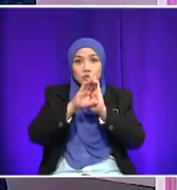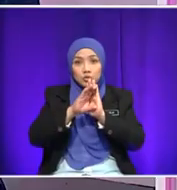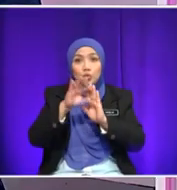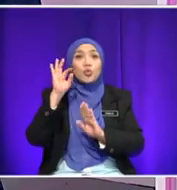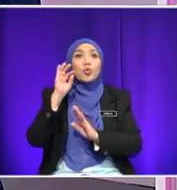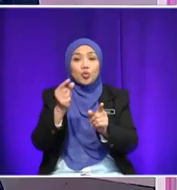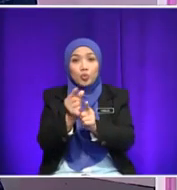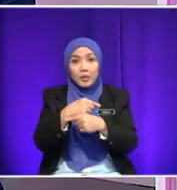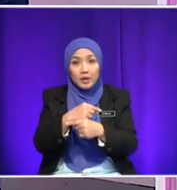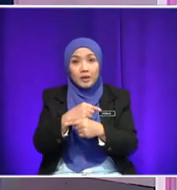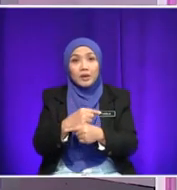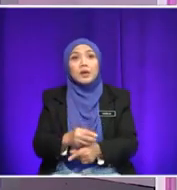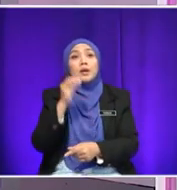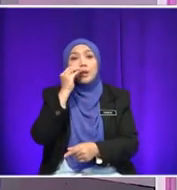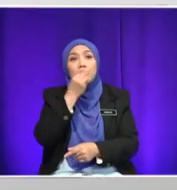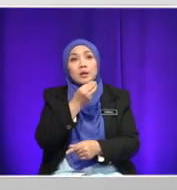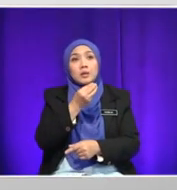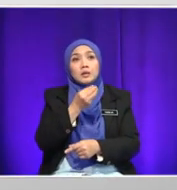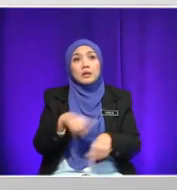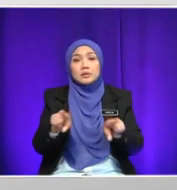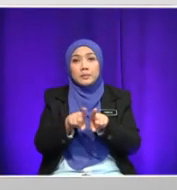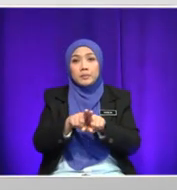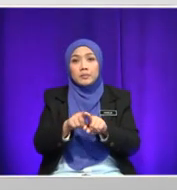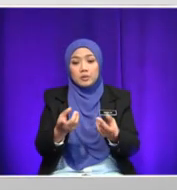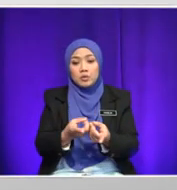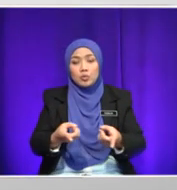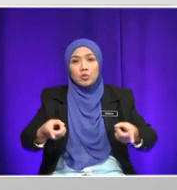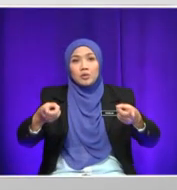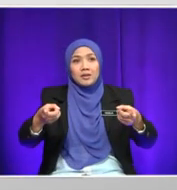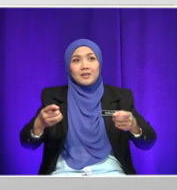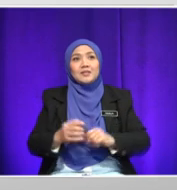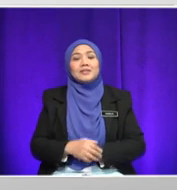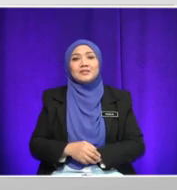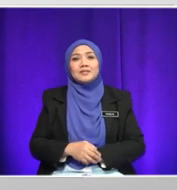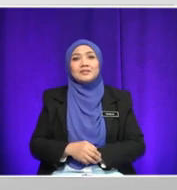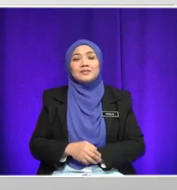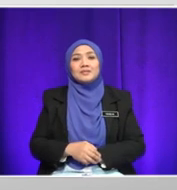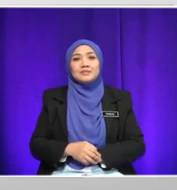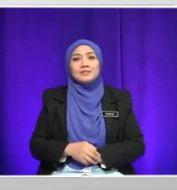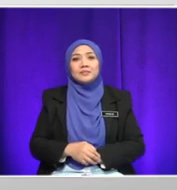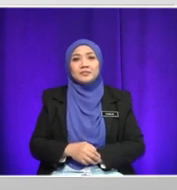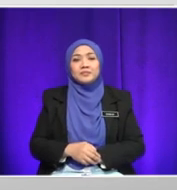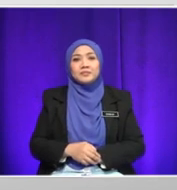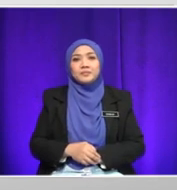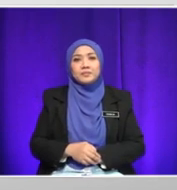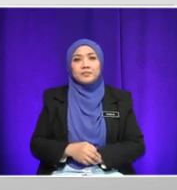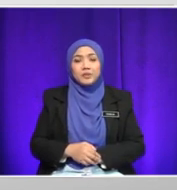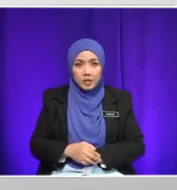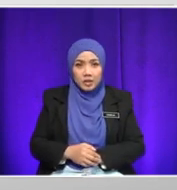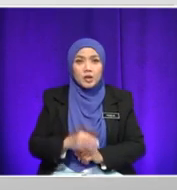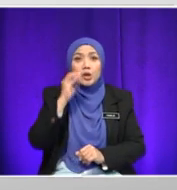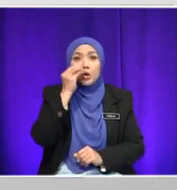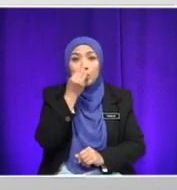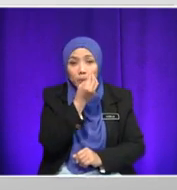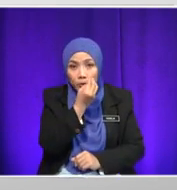macam ini dan ini menggunakan kaca lah dan ini adalah berkaitan antara gubahan bunga dengan